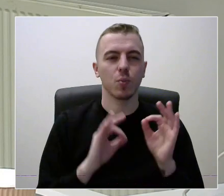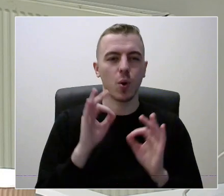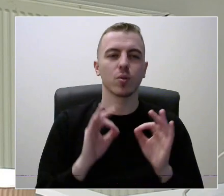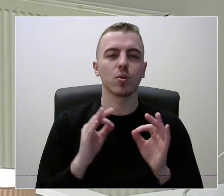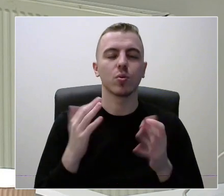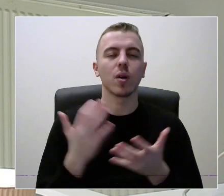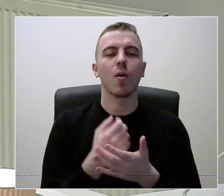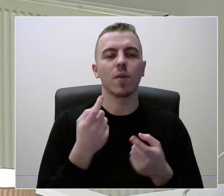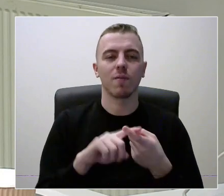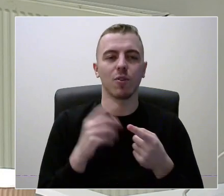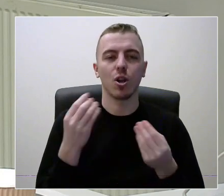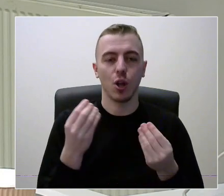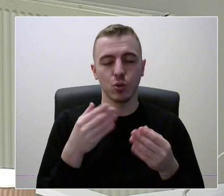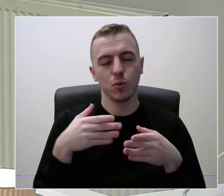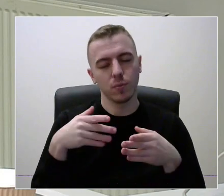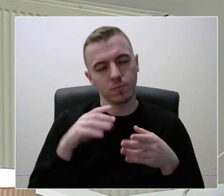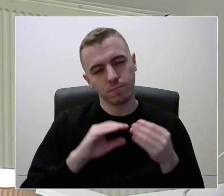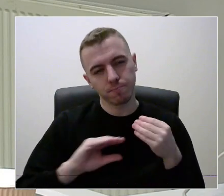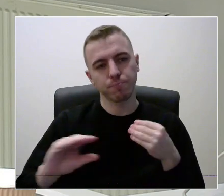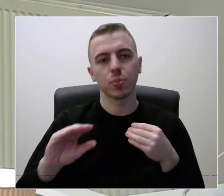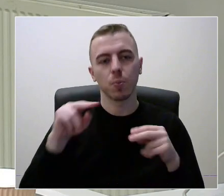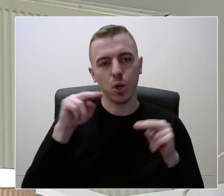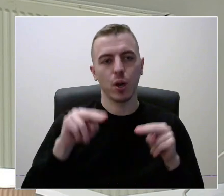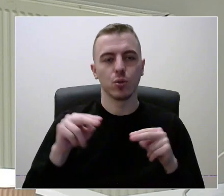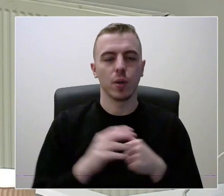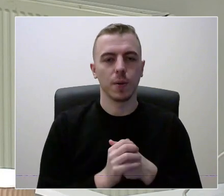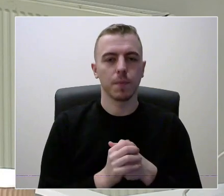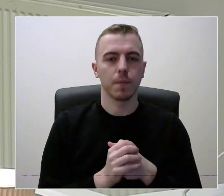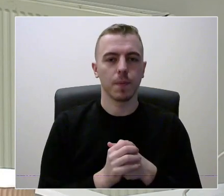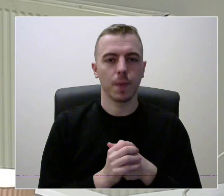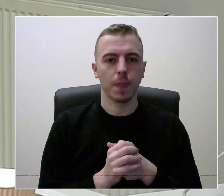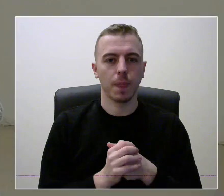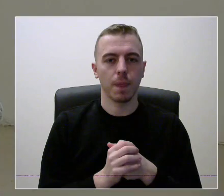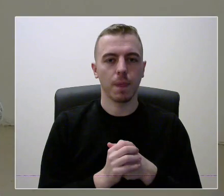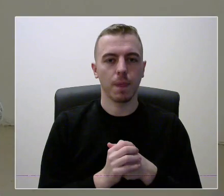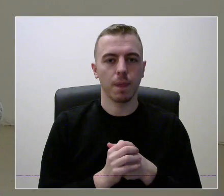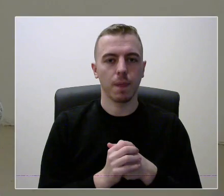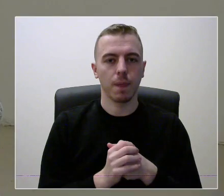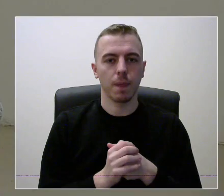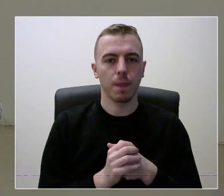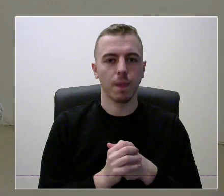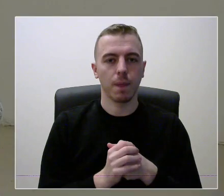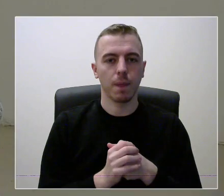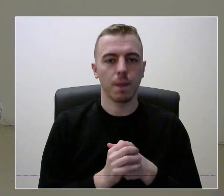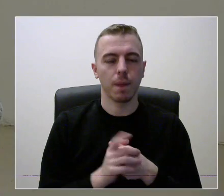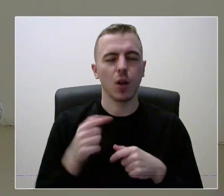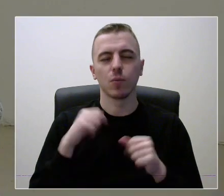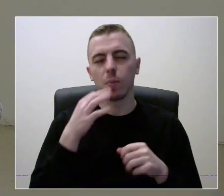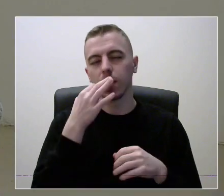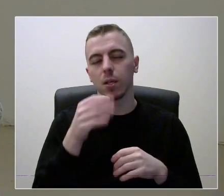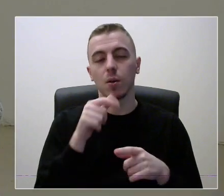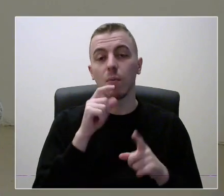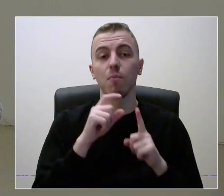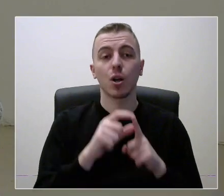lėšų nukreipti priežiūrai. Galite sakyti. Jeigu, kaip jūs tą pažadą įgyvendinti,